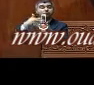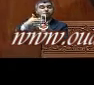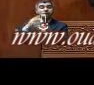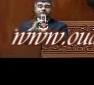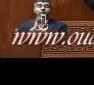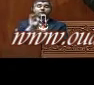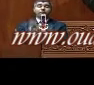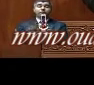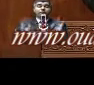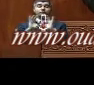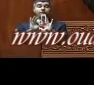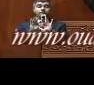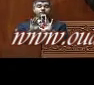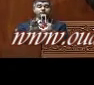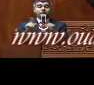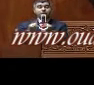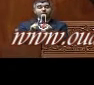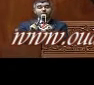لحصة